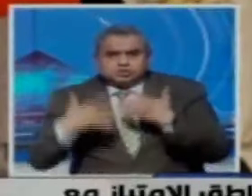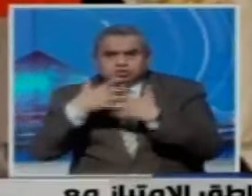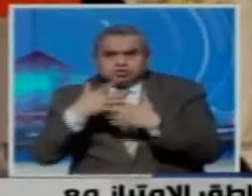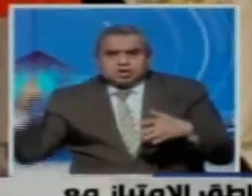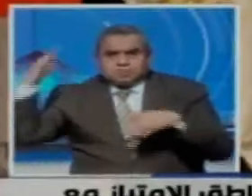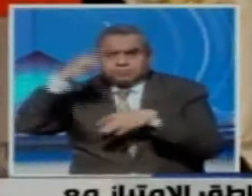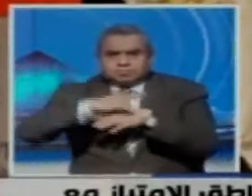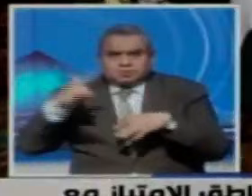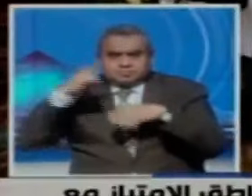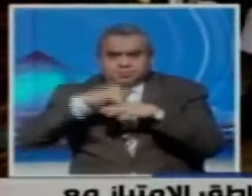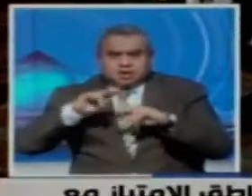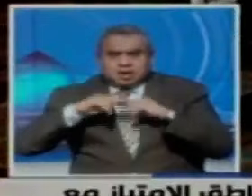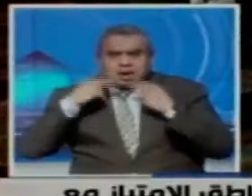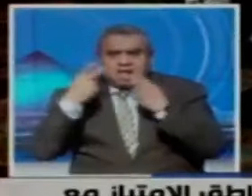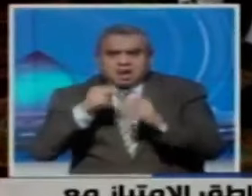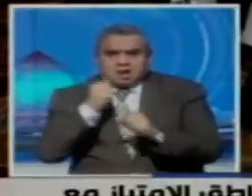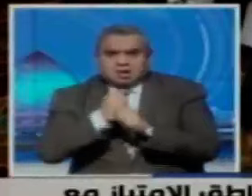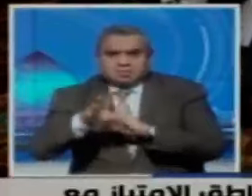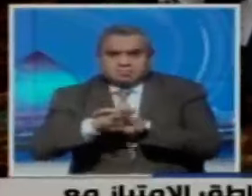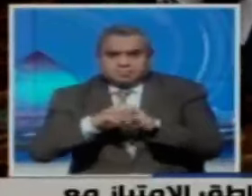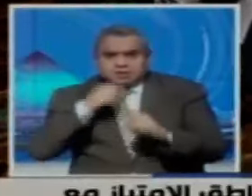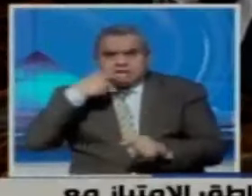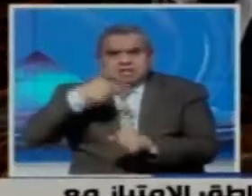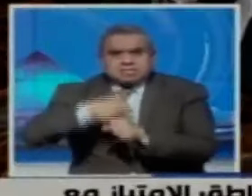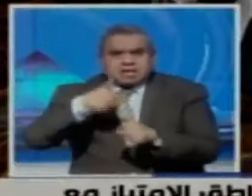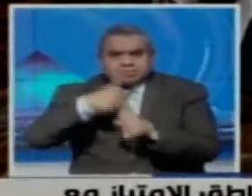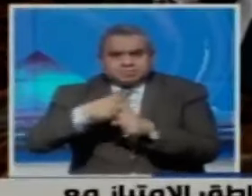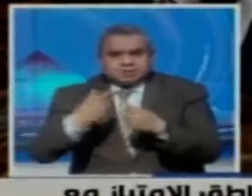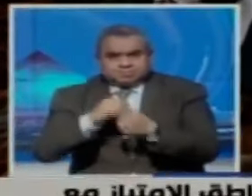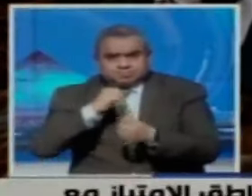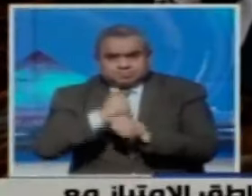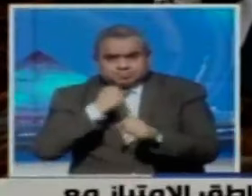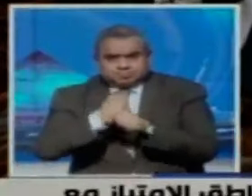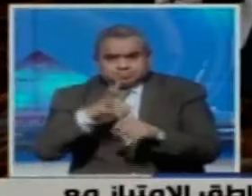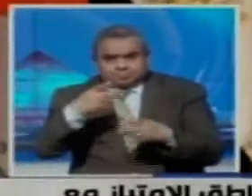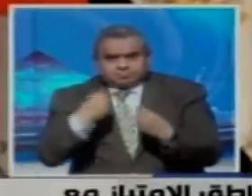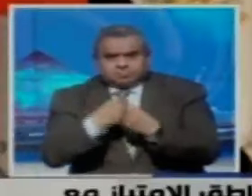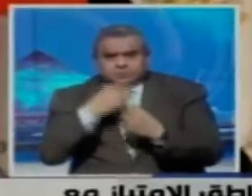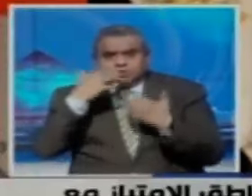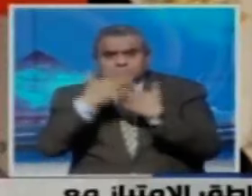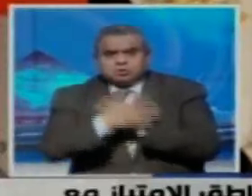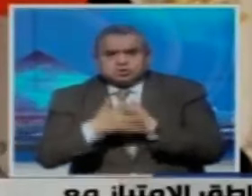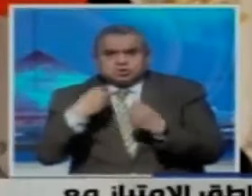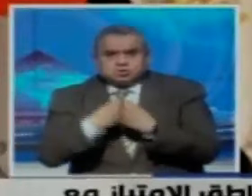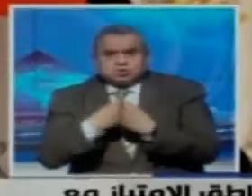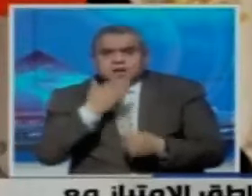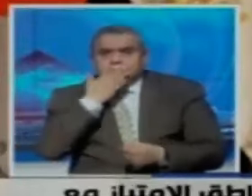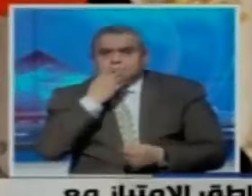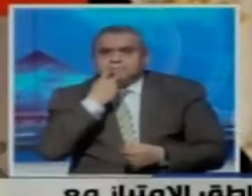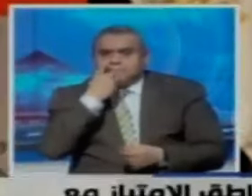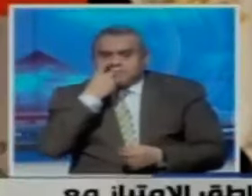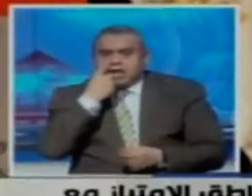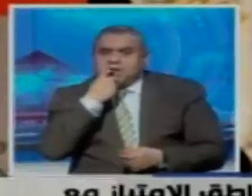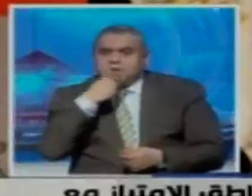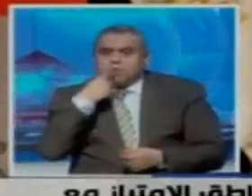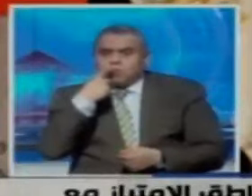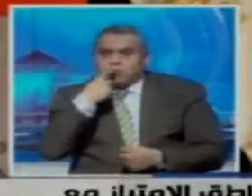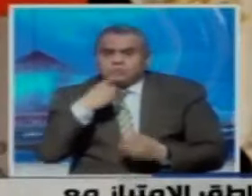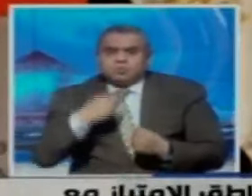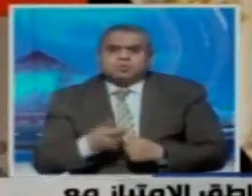العالميين، الشركات التي تعمل بالتعدين، وكان من أهمها شركة باريك جولد، وكان كمان